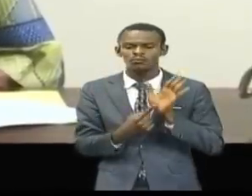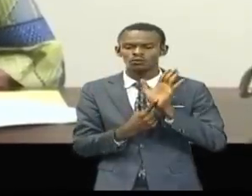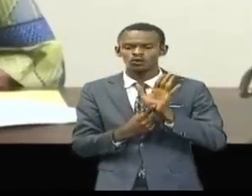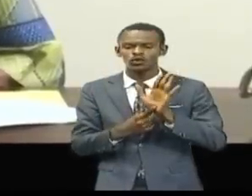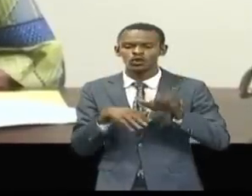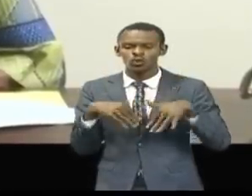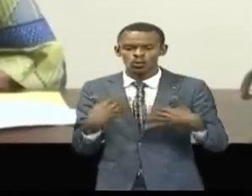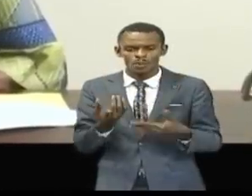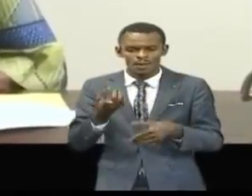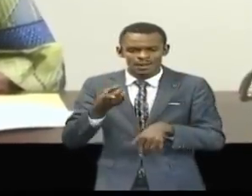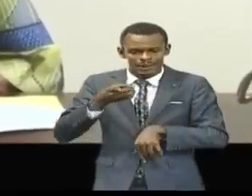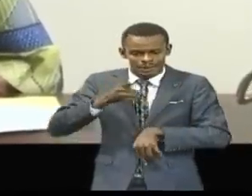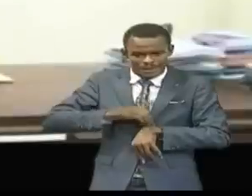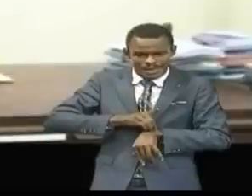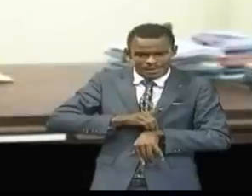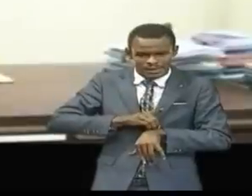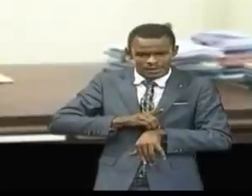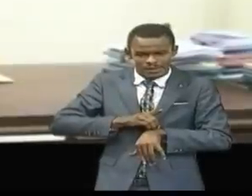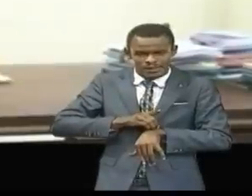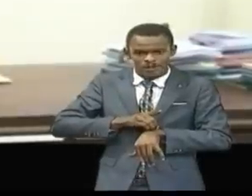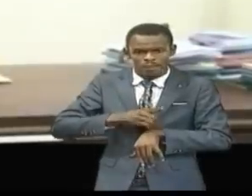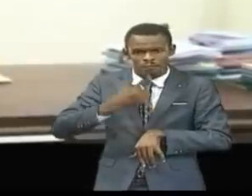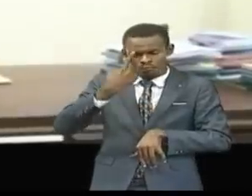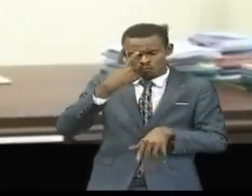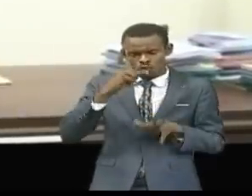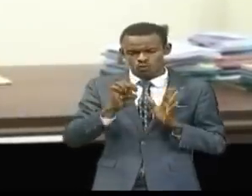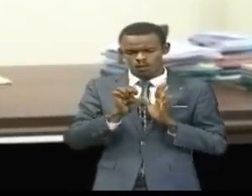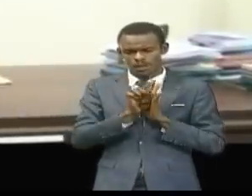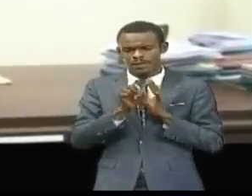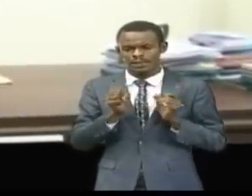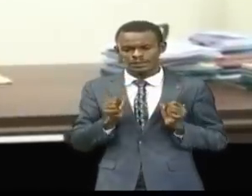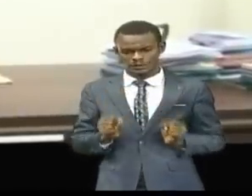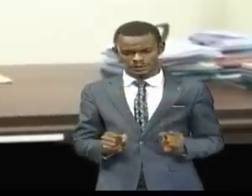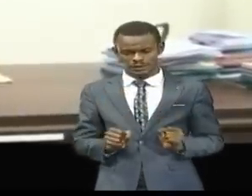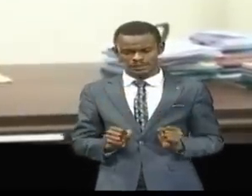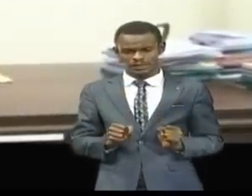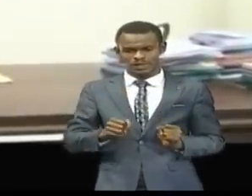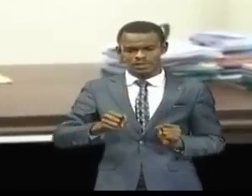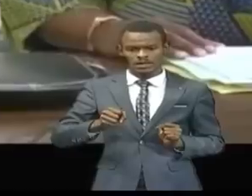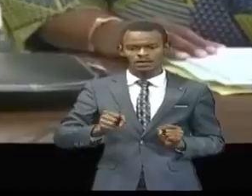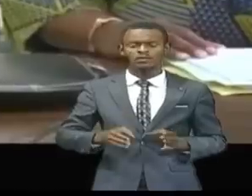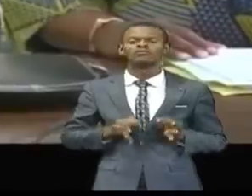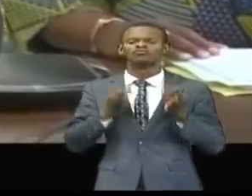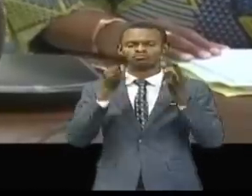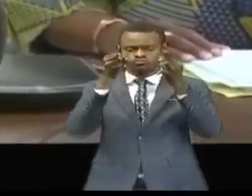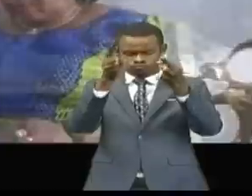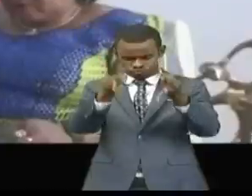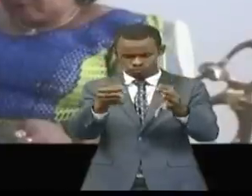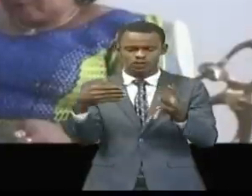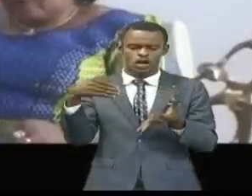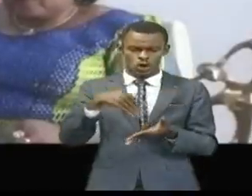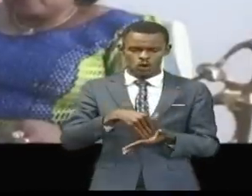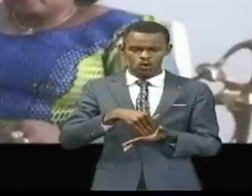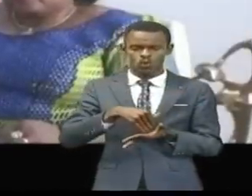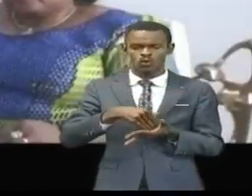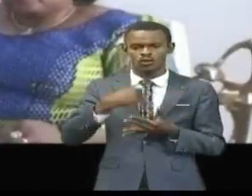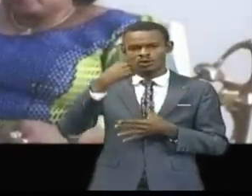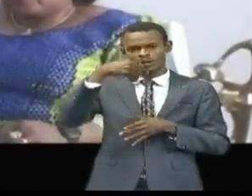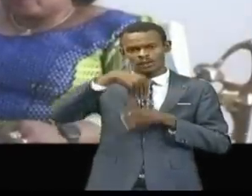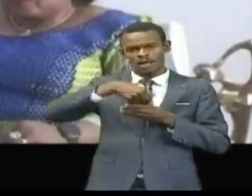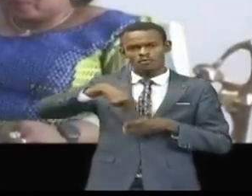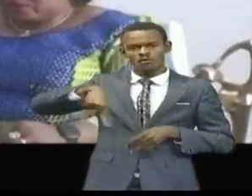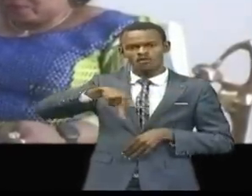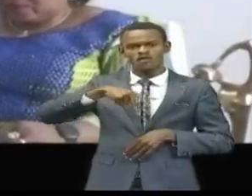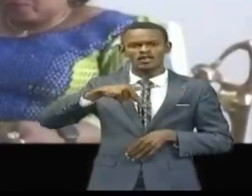de siège dans les provinces de l'Ituri et du Nord Kivu pour une période des 15